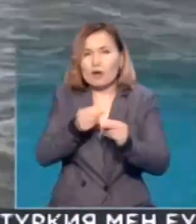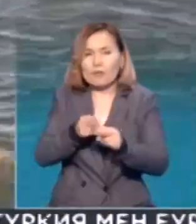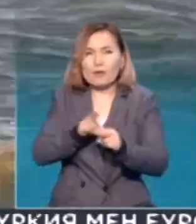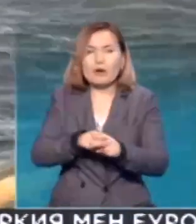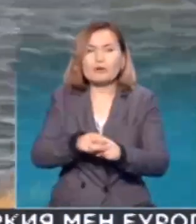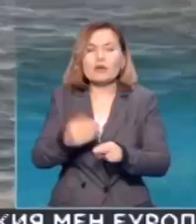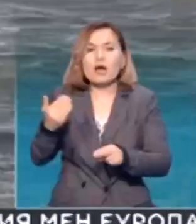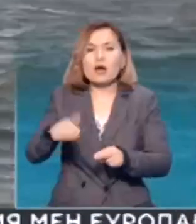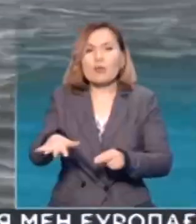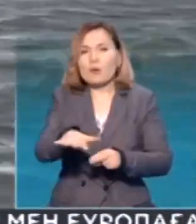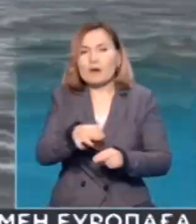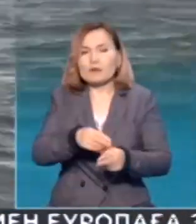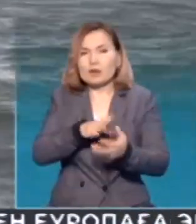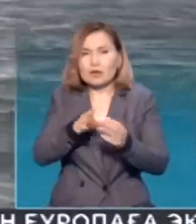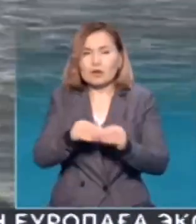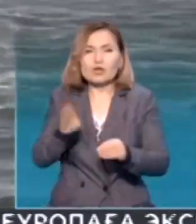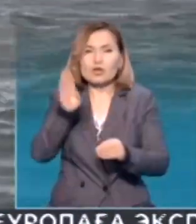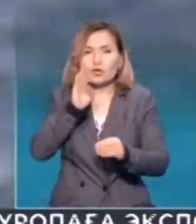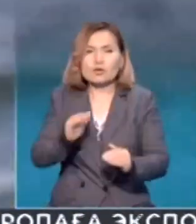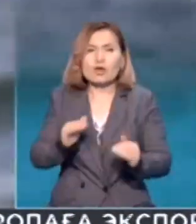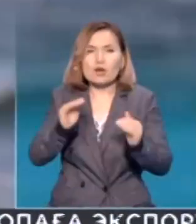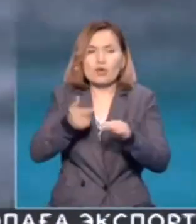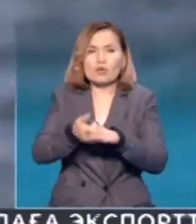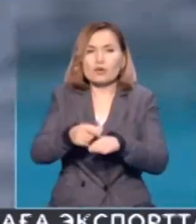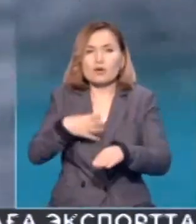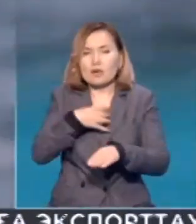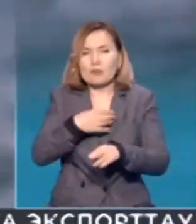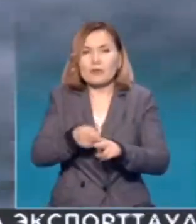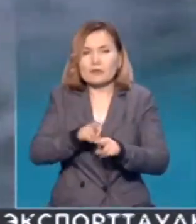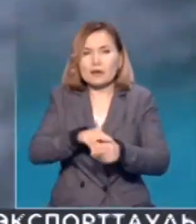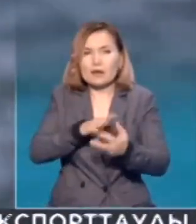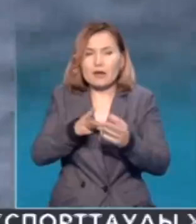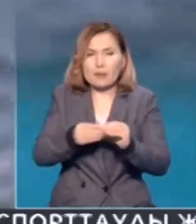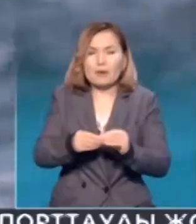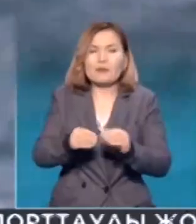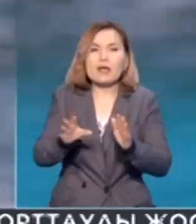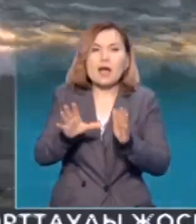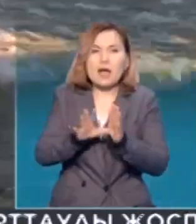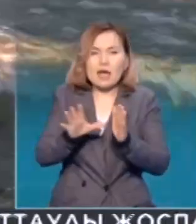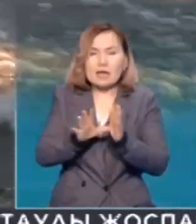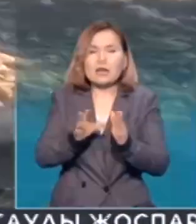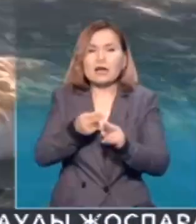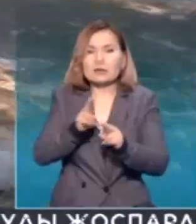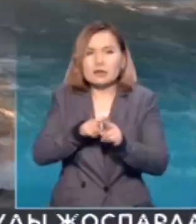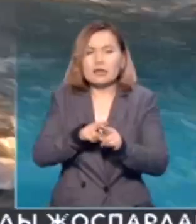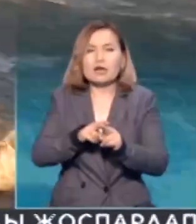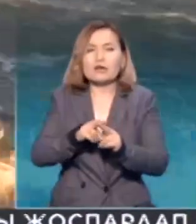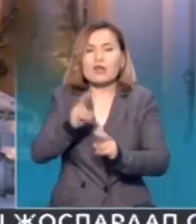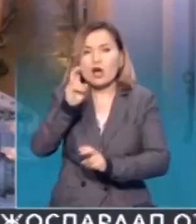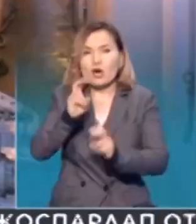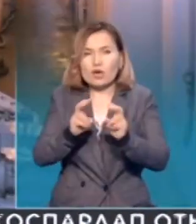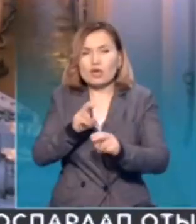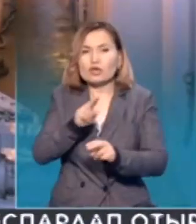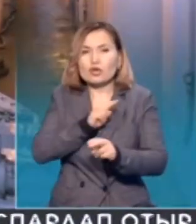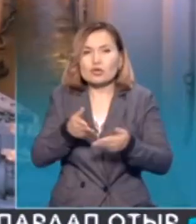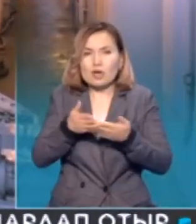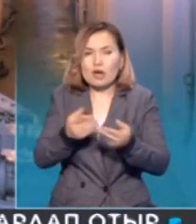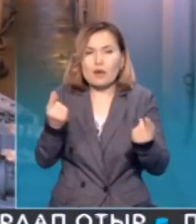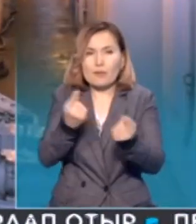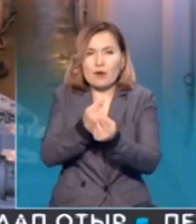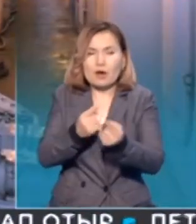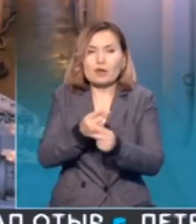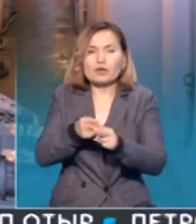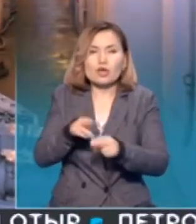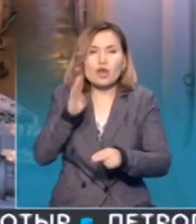Жасанды қойманың деңгейінің жоғарылауы бүкіл елге пайда. Өйткені бірнеше электр стансасының жұмысымен Ертістегі паромның қозғалысы